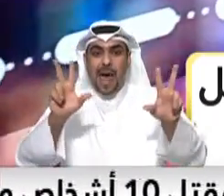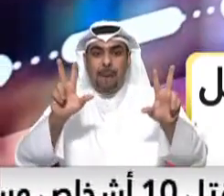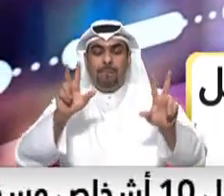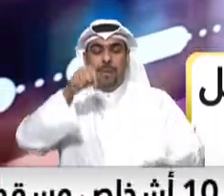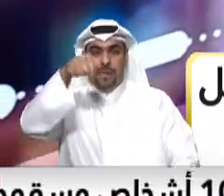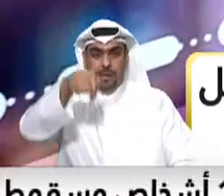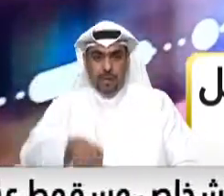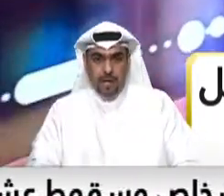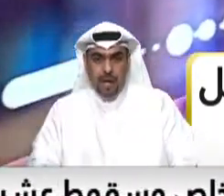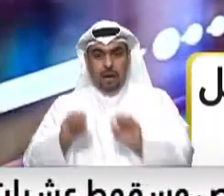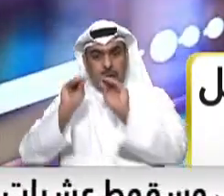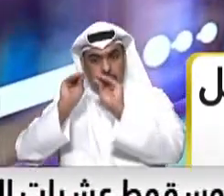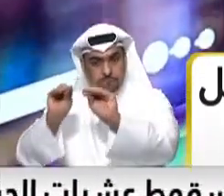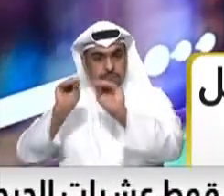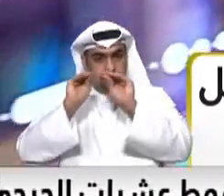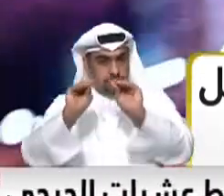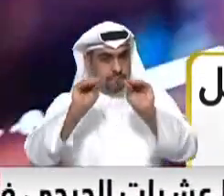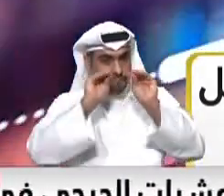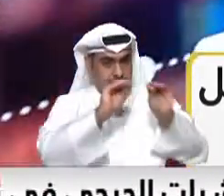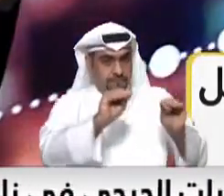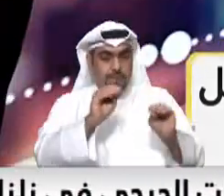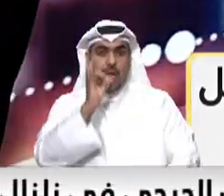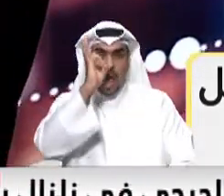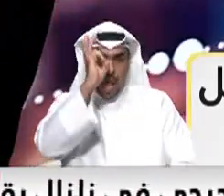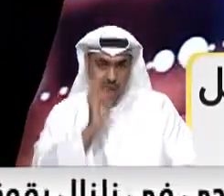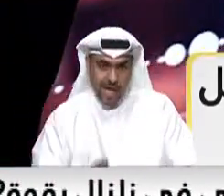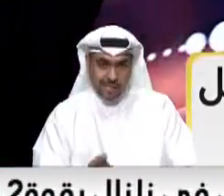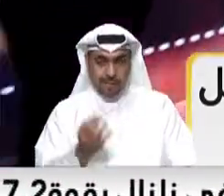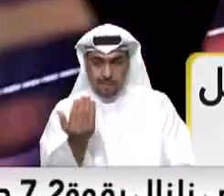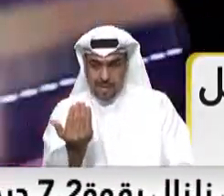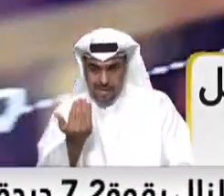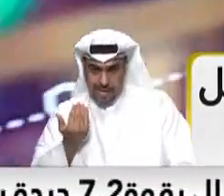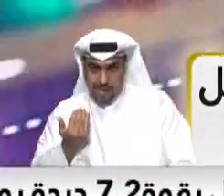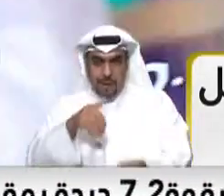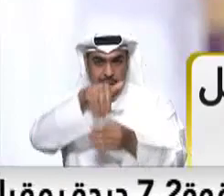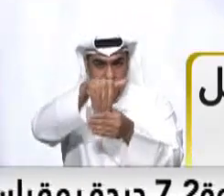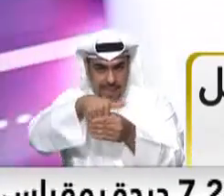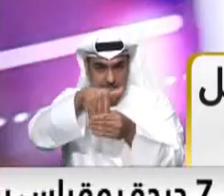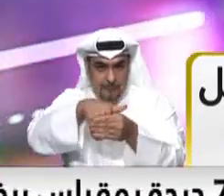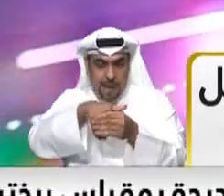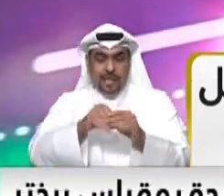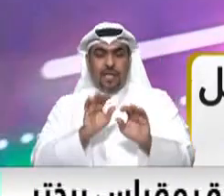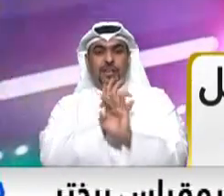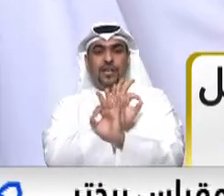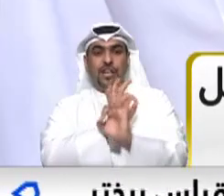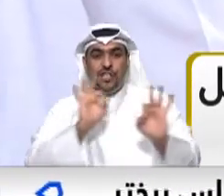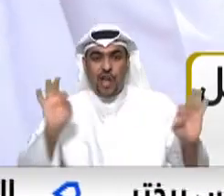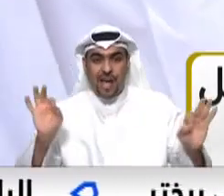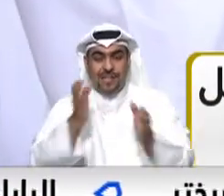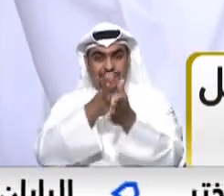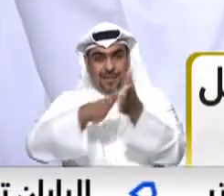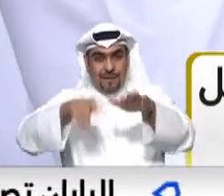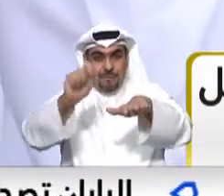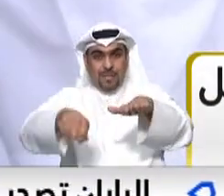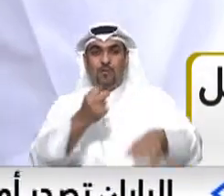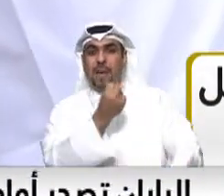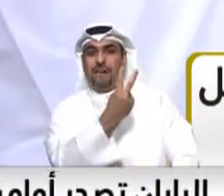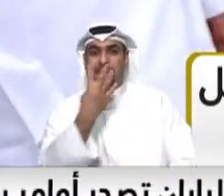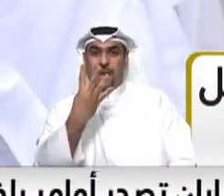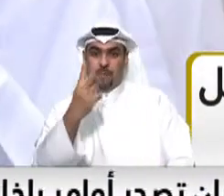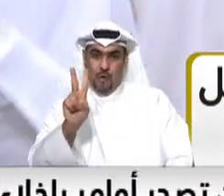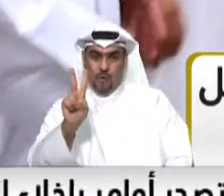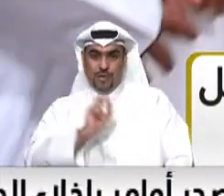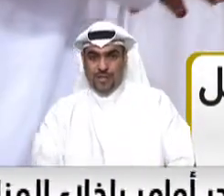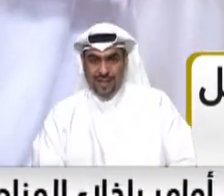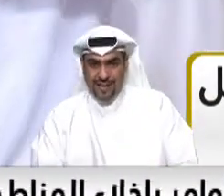والاداريه استعدادا لتغطيه اعلاميه متميزه لانتخابات مجلس الامه 2000 24